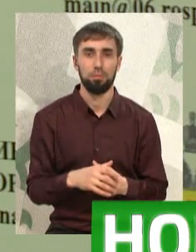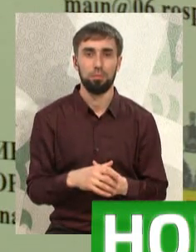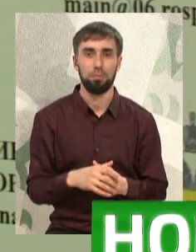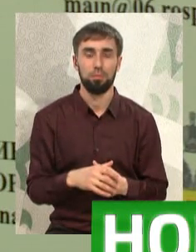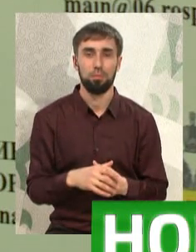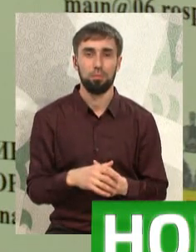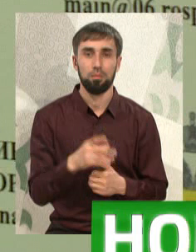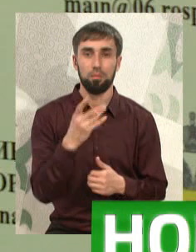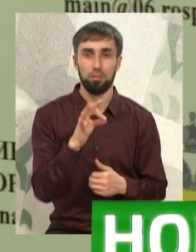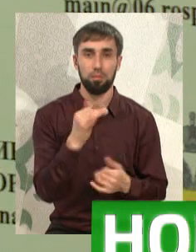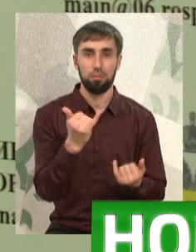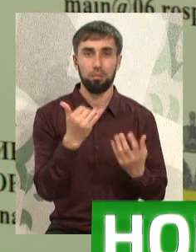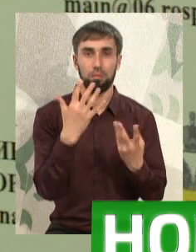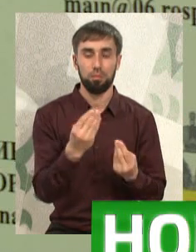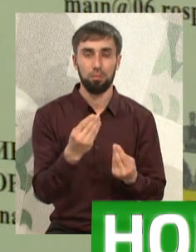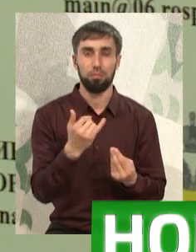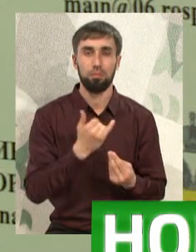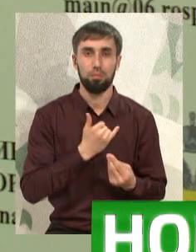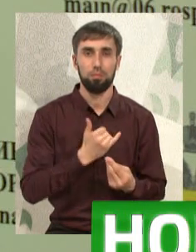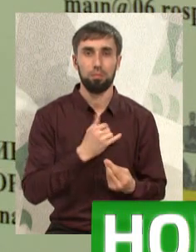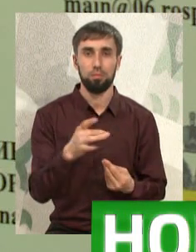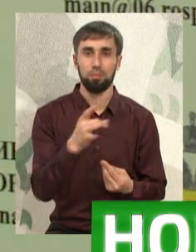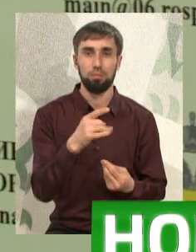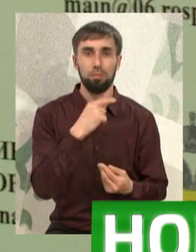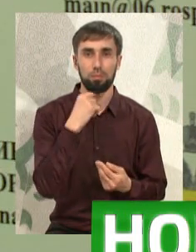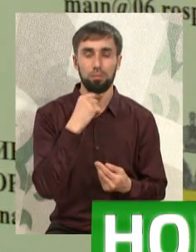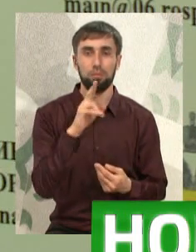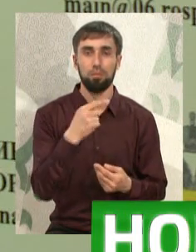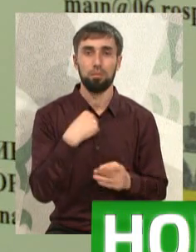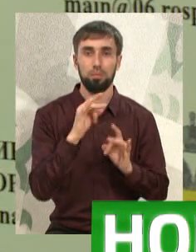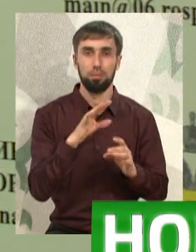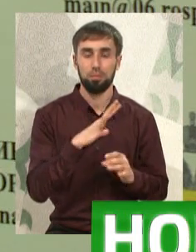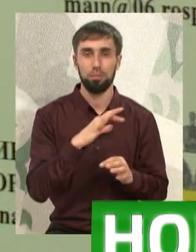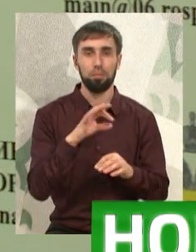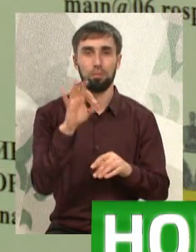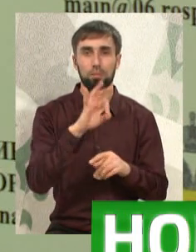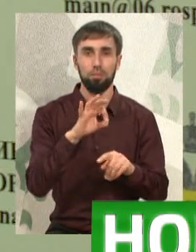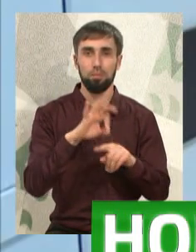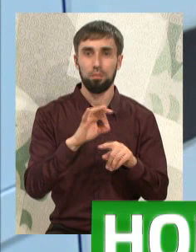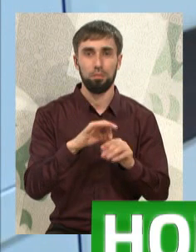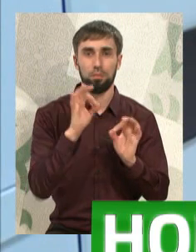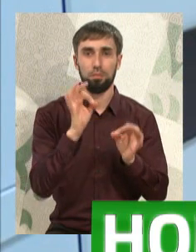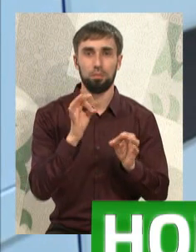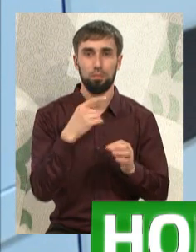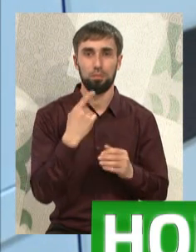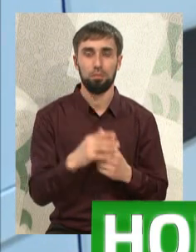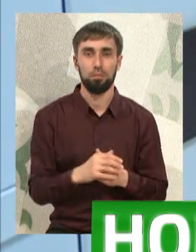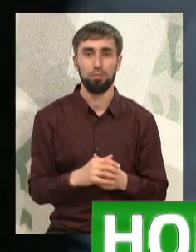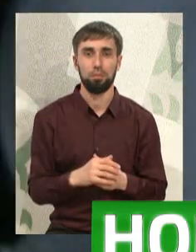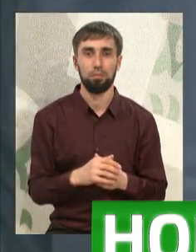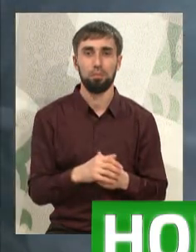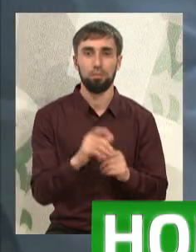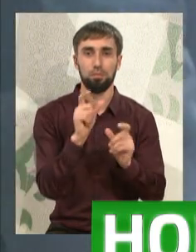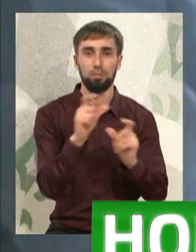коронавирусной инфекции. Но на сегодняшний день в Республике Ингушетия, как я уже сказала, случаев заболеваемости нету.